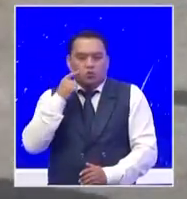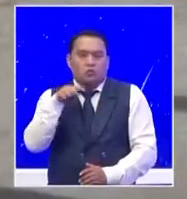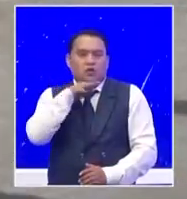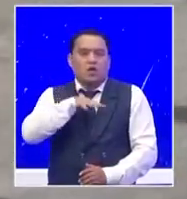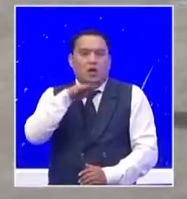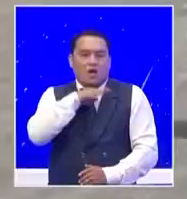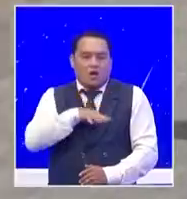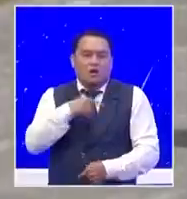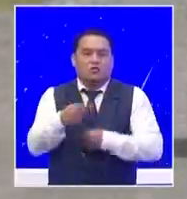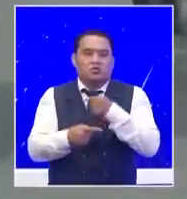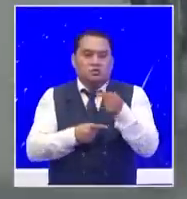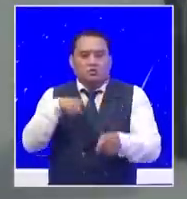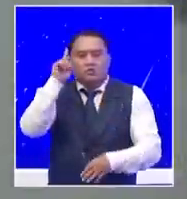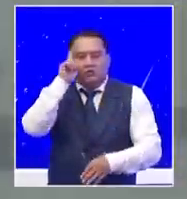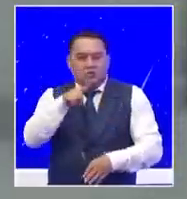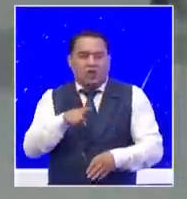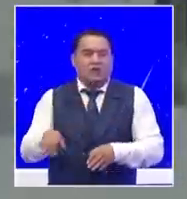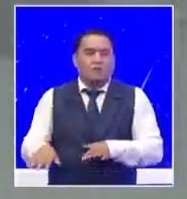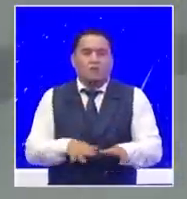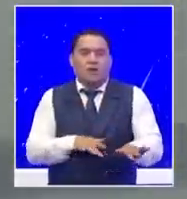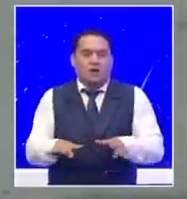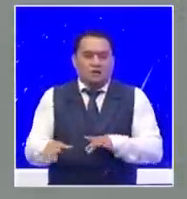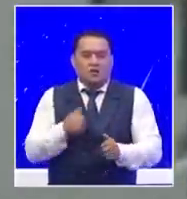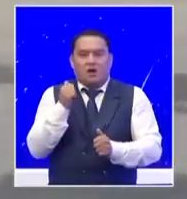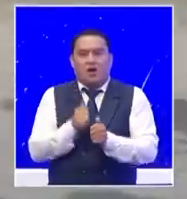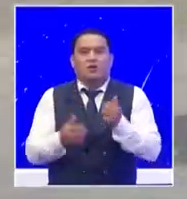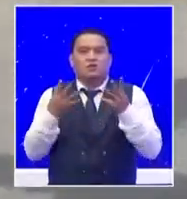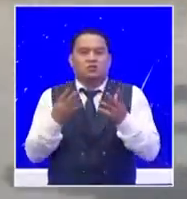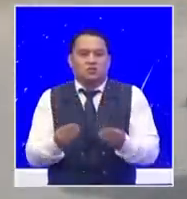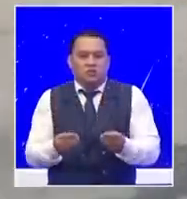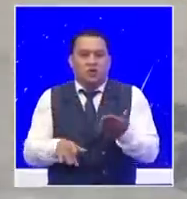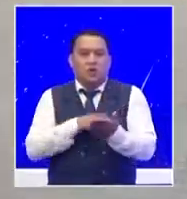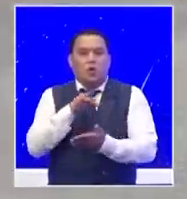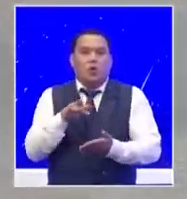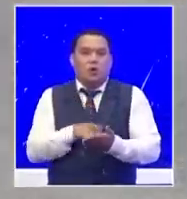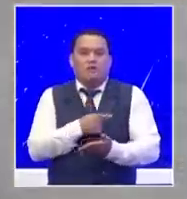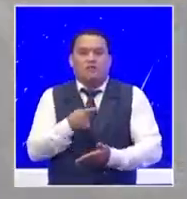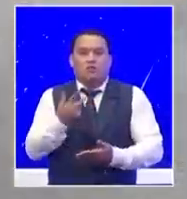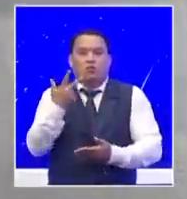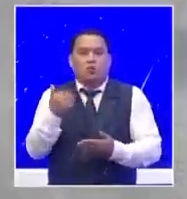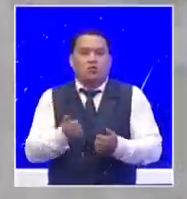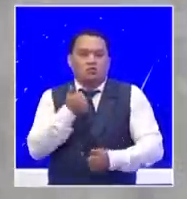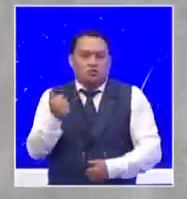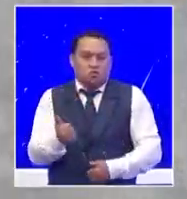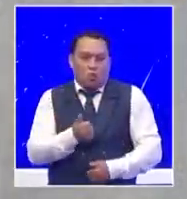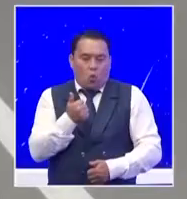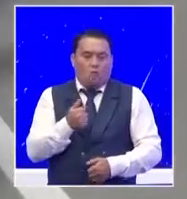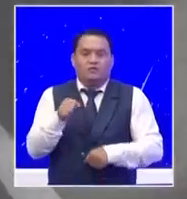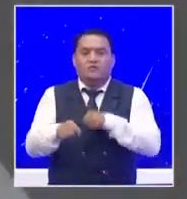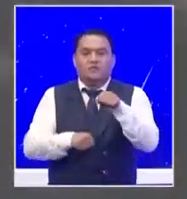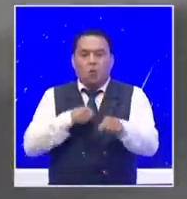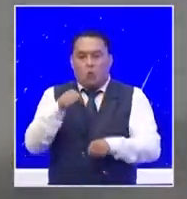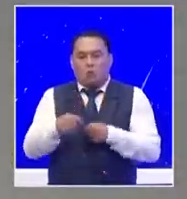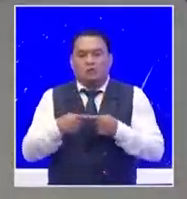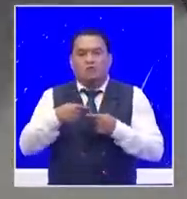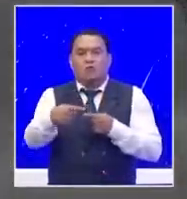уже выучили на зубок. Каждую извилину и впадину. Практически каждый день воспитанники школы велоспорта в течение 3 часов проезжают километровые дистанции. За это